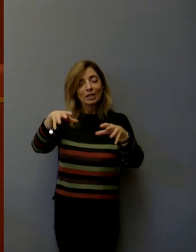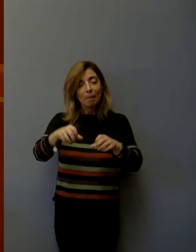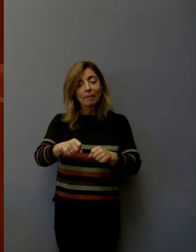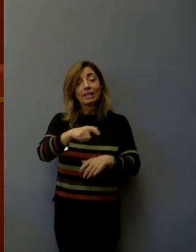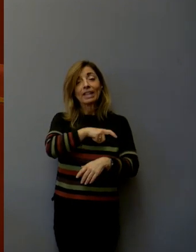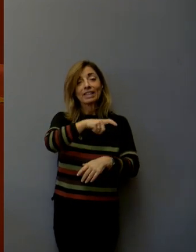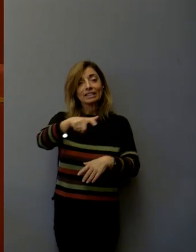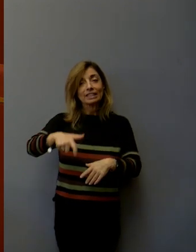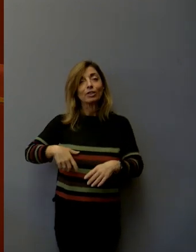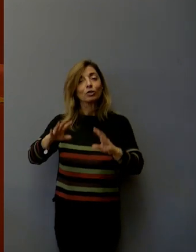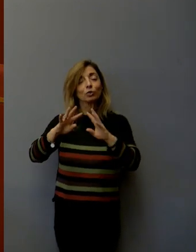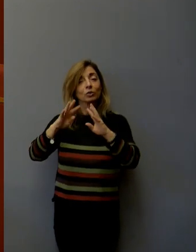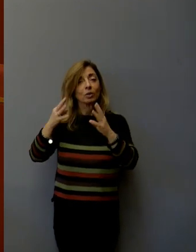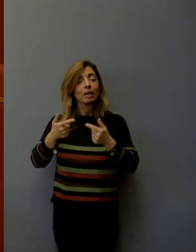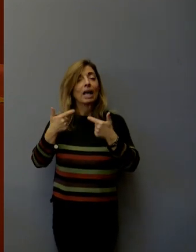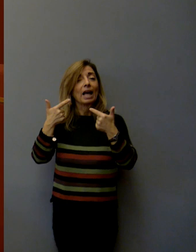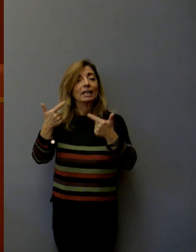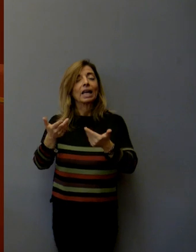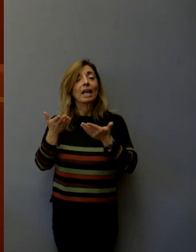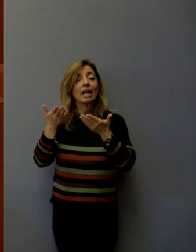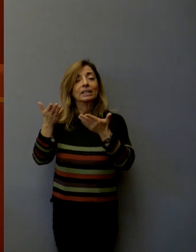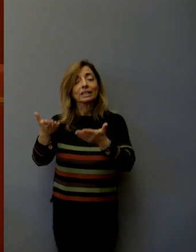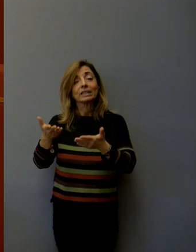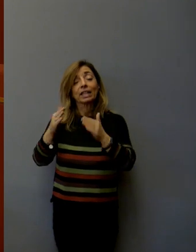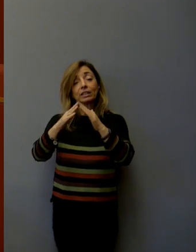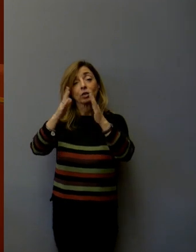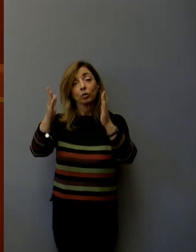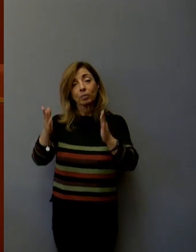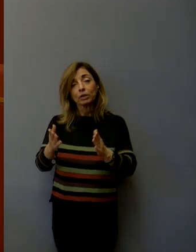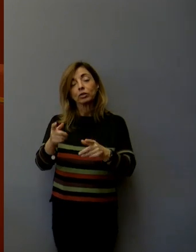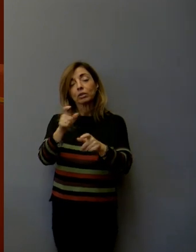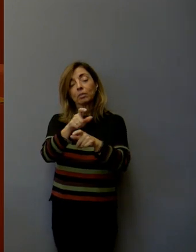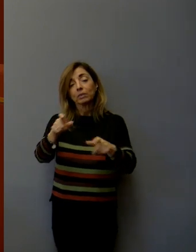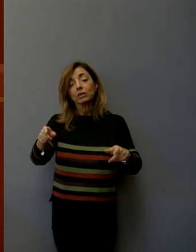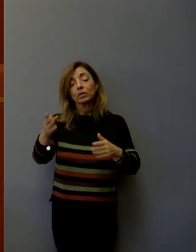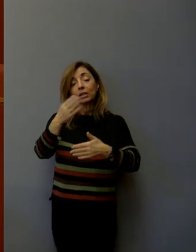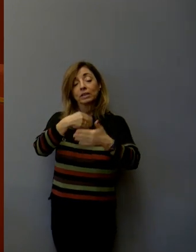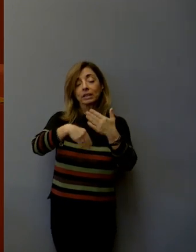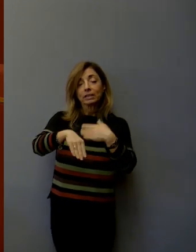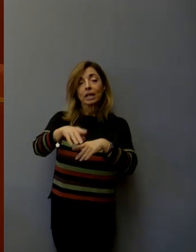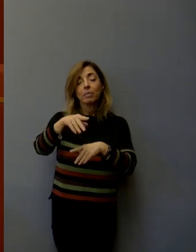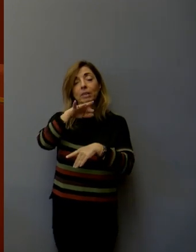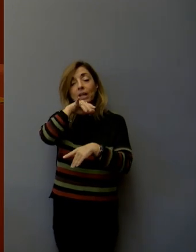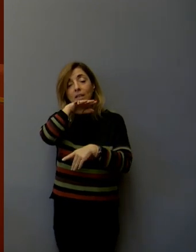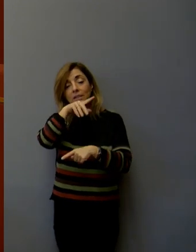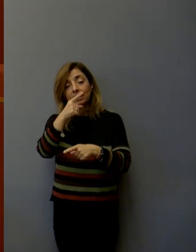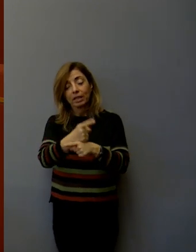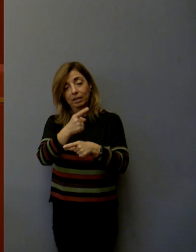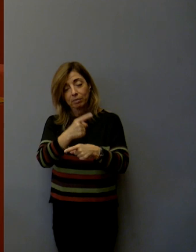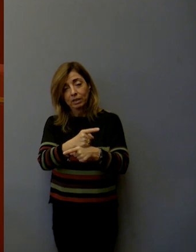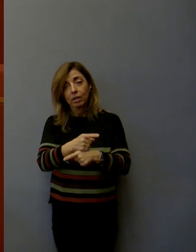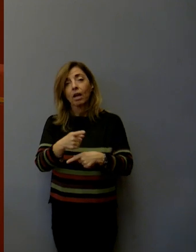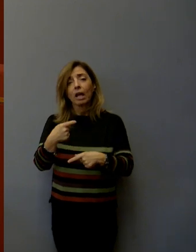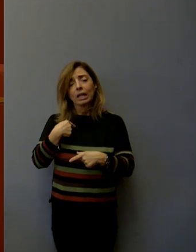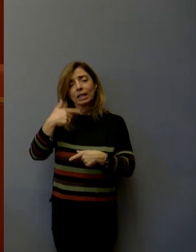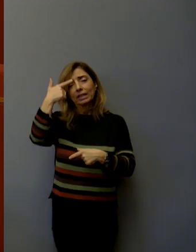di garantire adeguata assistenza domiciliare socio-sanitaria soggetti anziani disabili bisognosi Tenendo presente e siamo consapevoli